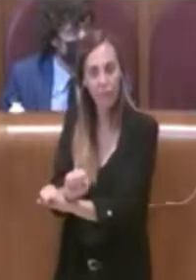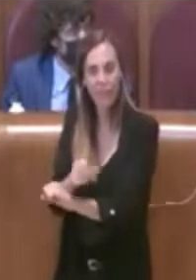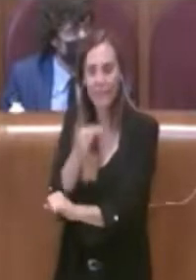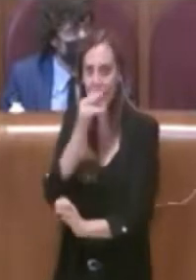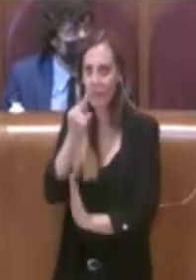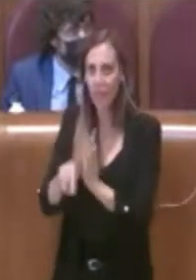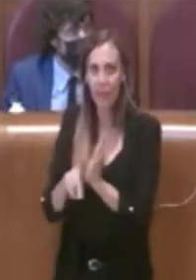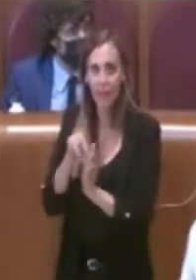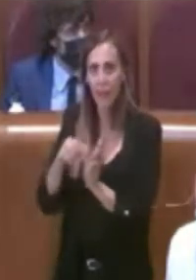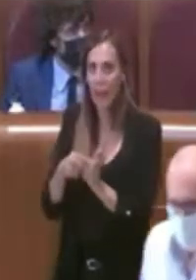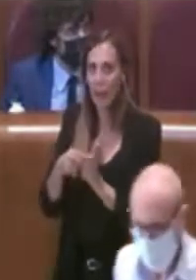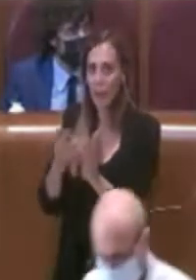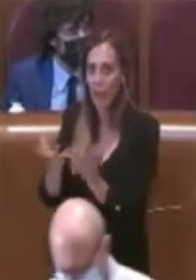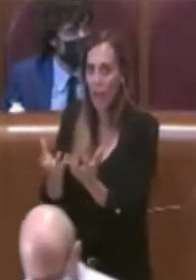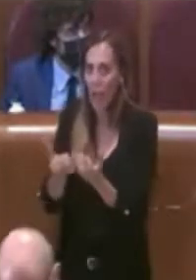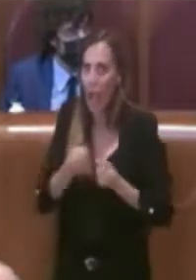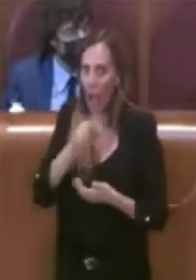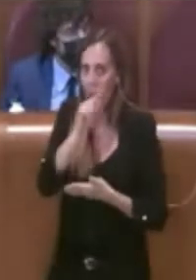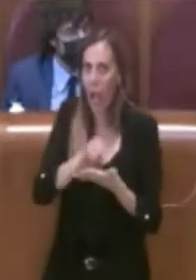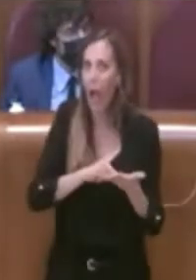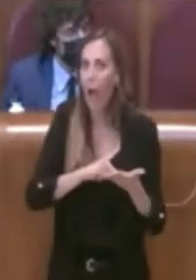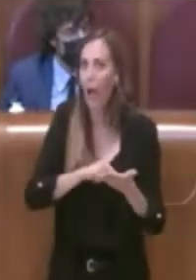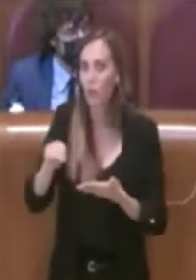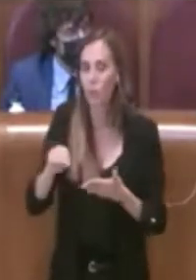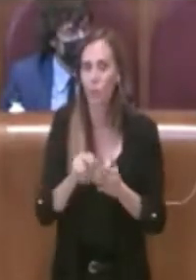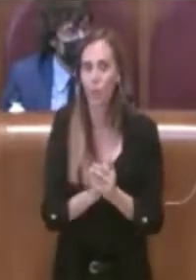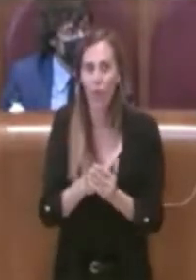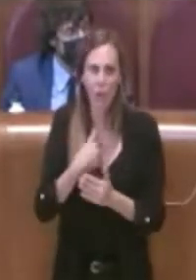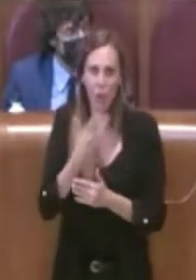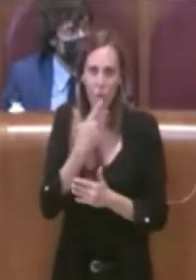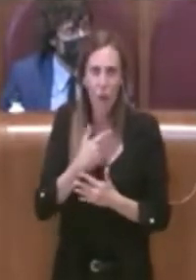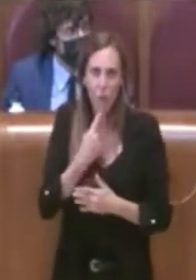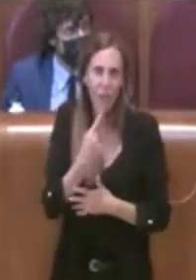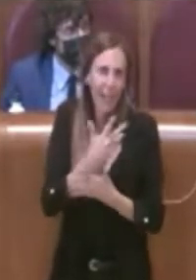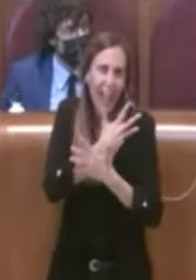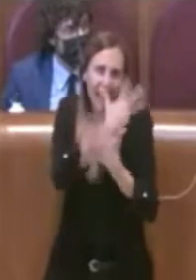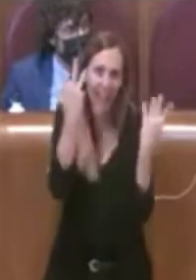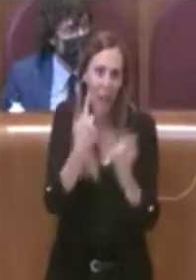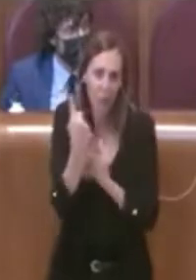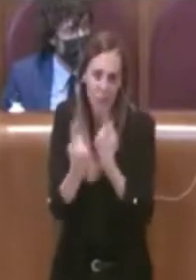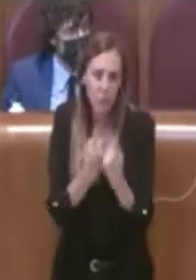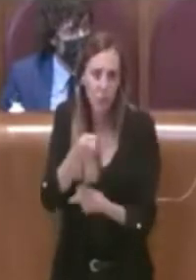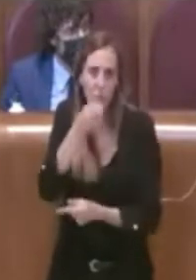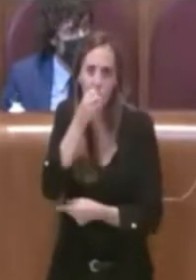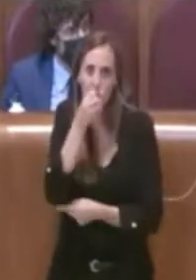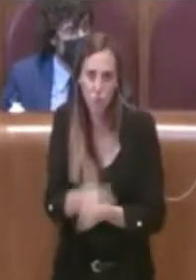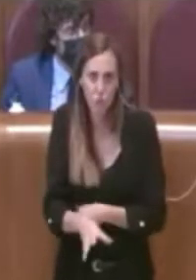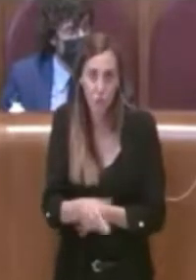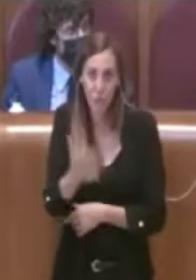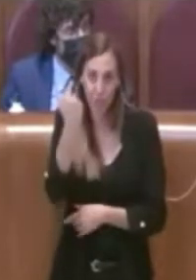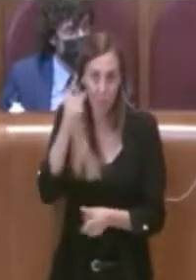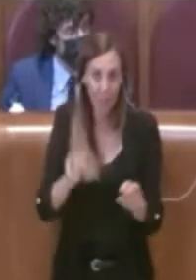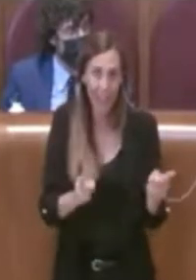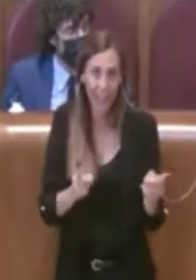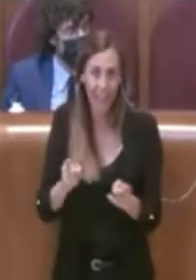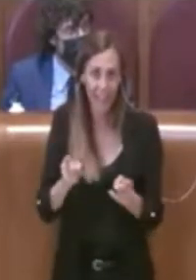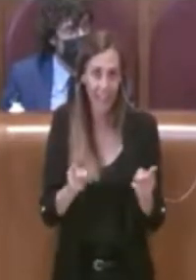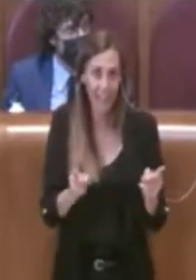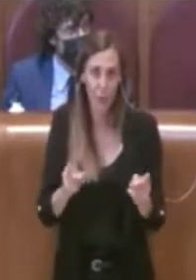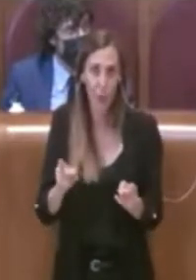delibera questo solo per fare chiarezza su quello che è accaduto ma ciò che è assurdo che è accaduto in quel periodo